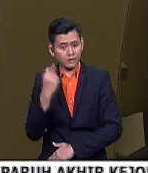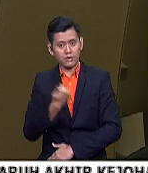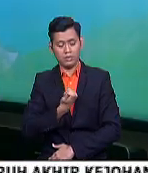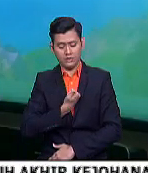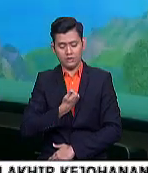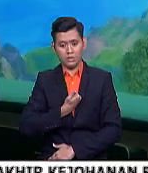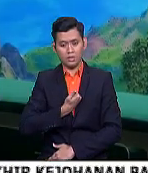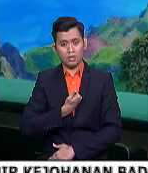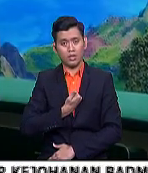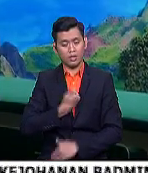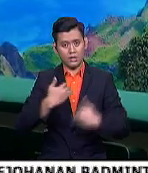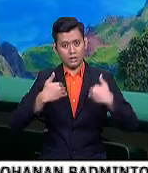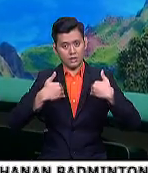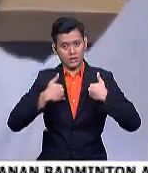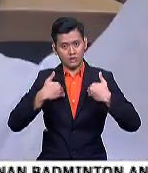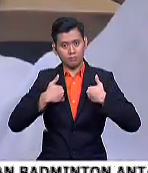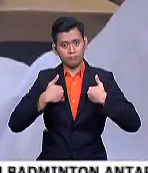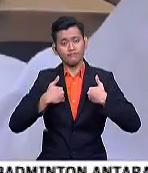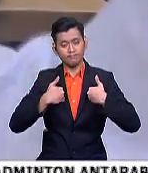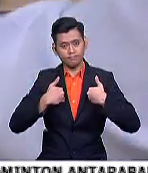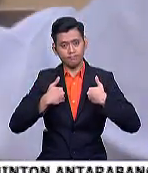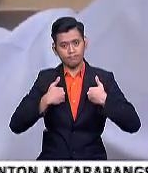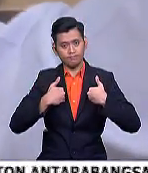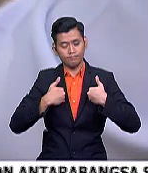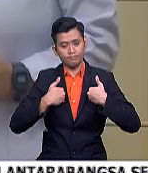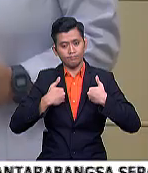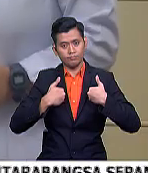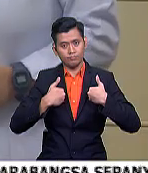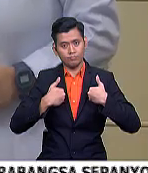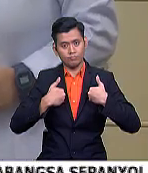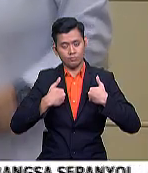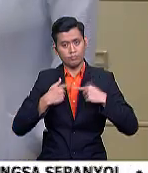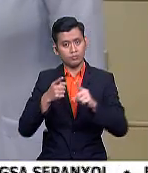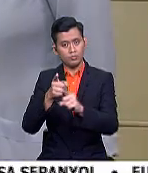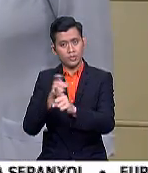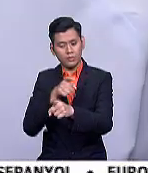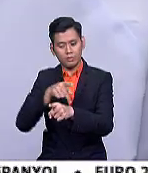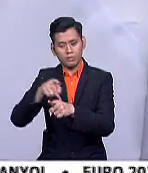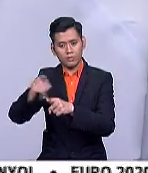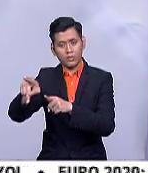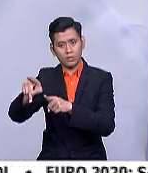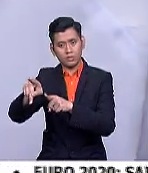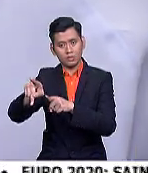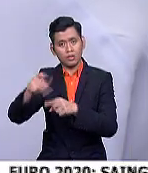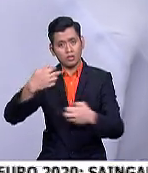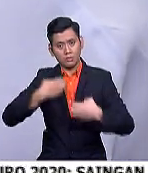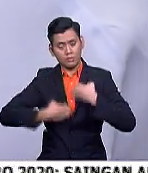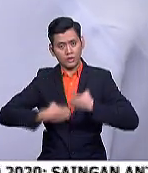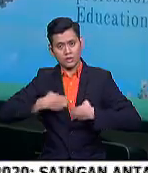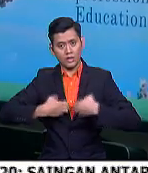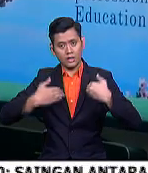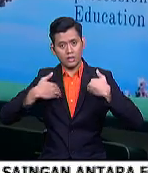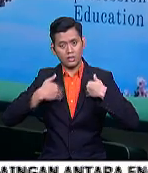dengan satu rujukan, mendapat satu rujukan daripada pihak psikiatrik terhadap satu pesakit